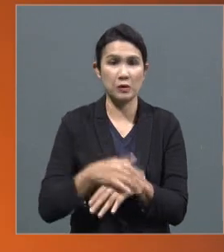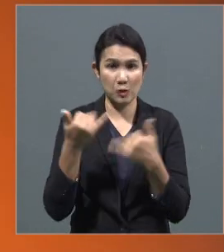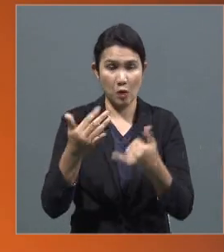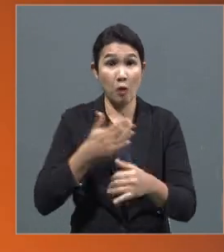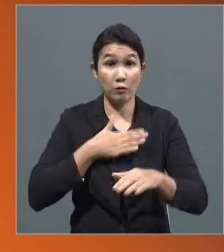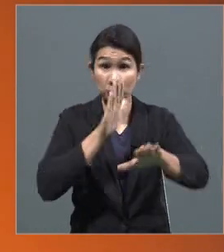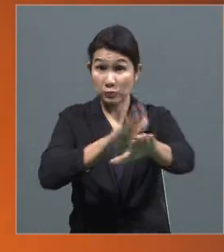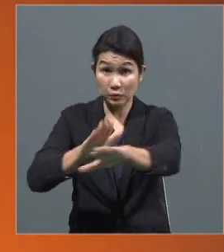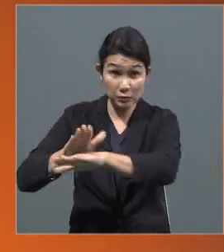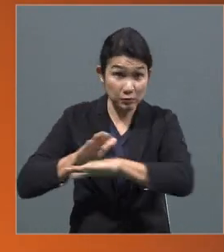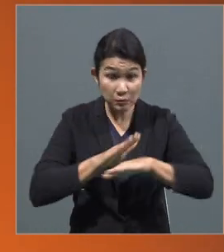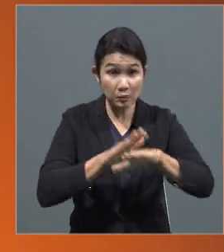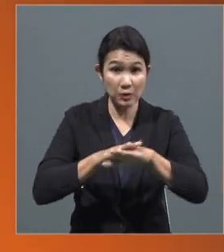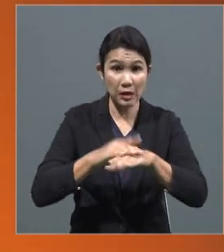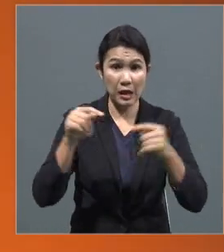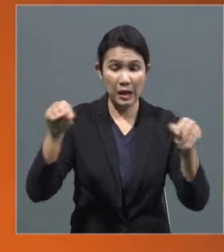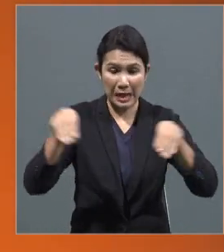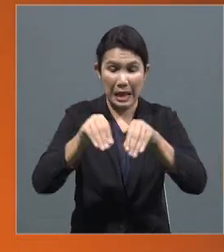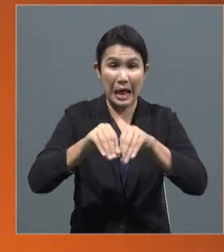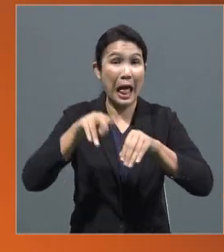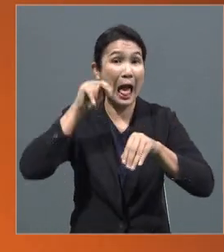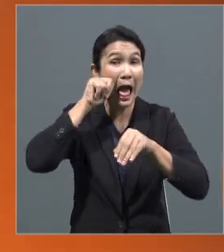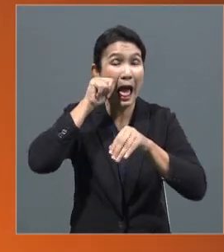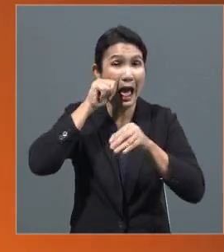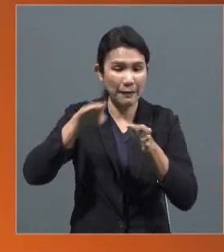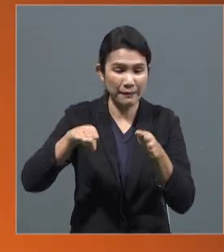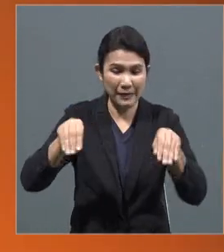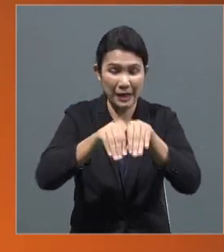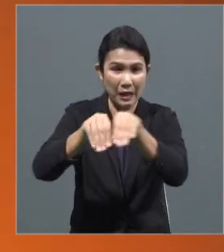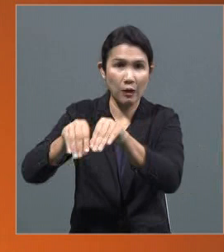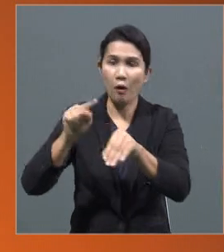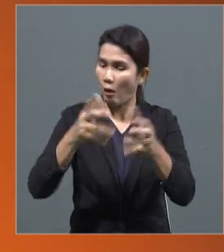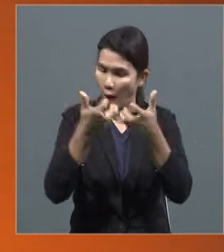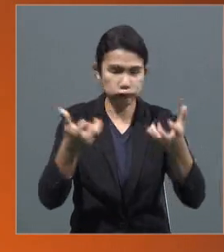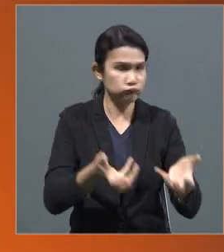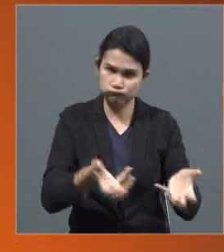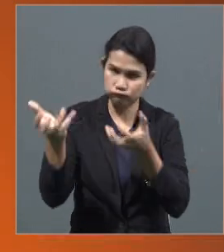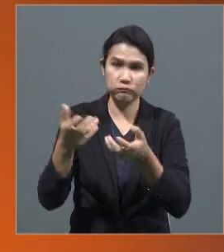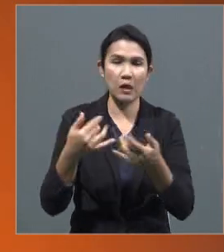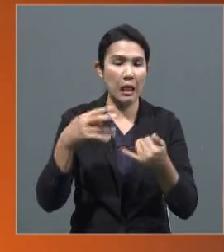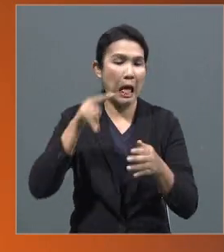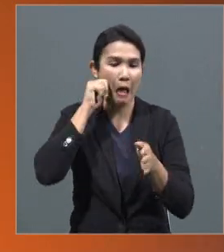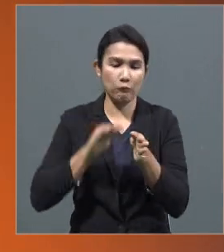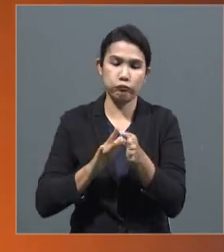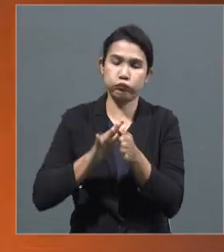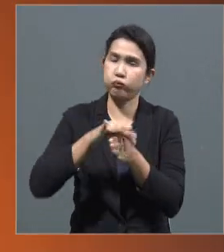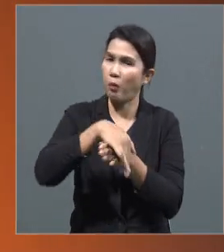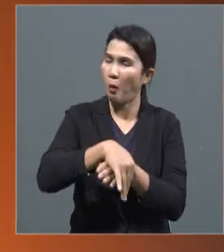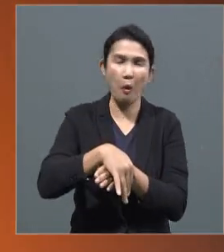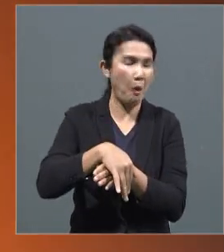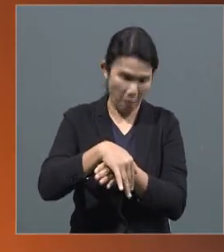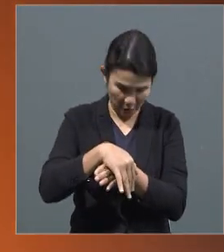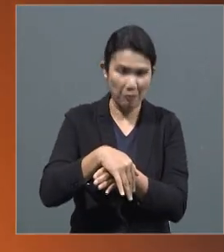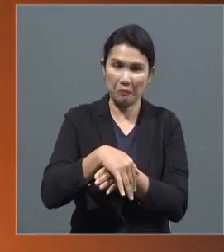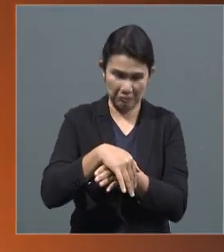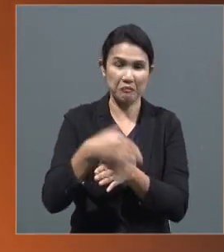งเตือนให้พี่น้องที่อยู่บริเวณริมน้ำท่านยกของขึ้นที่สูงได้เลยเพราะว่าโอกาสน้ำจะล้นตลิ่งมีสูงมากเนื่องจากจะมี